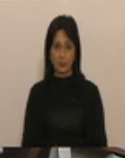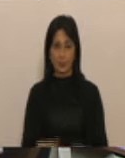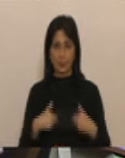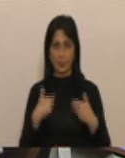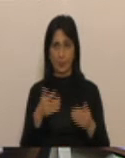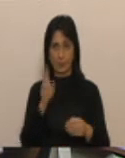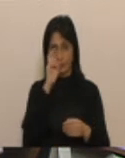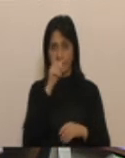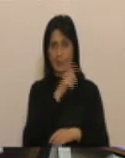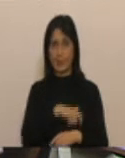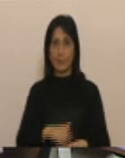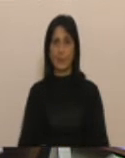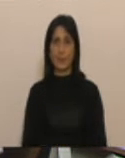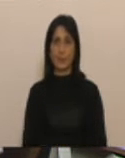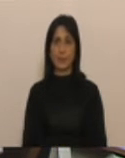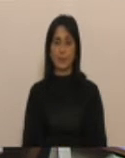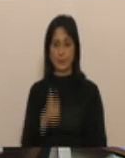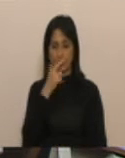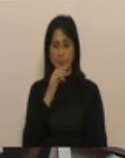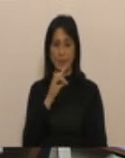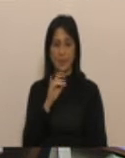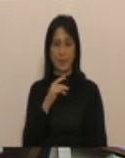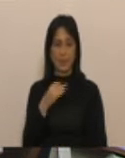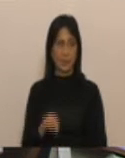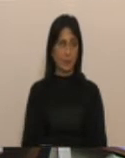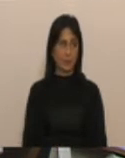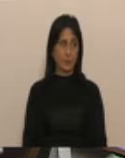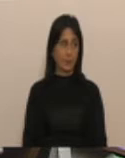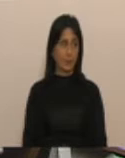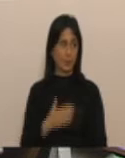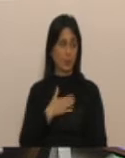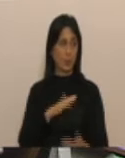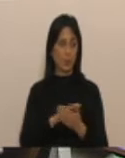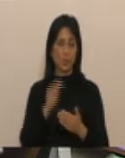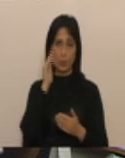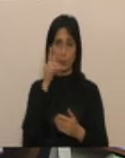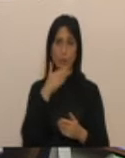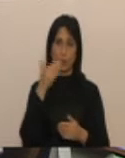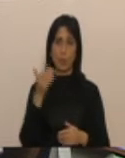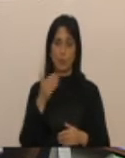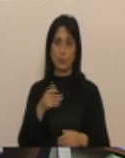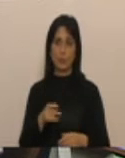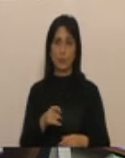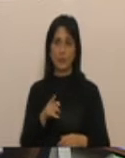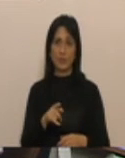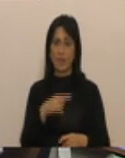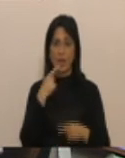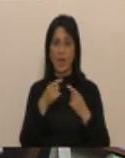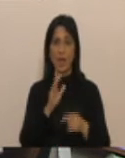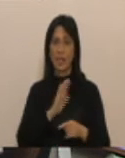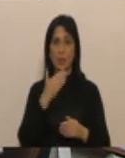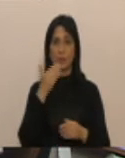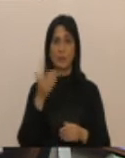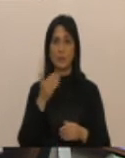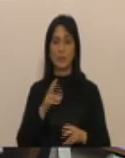მივესალმები მთავრობის წევრებს. ბატონო ირაკლი, გულდასმით უსმინეთ თქვენს მოხსენებას და თქვენ არ გისაუბრიათ